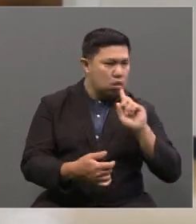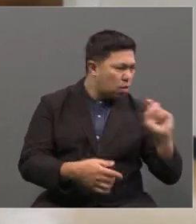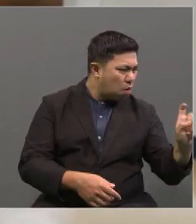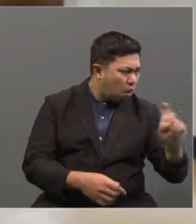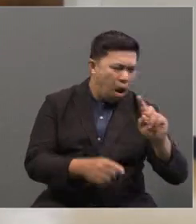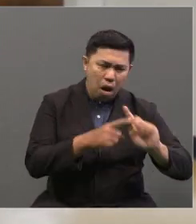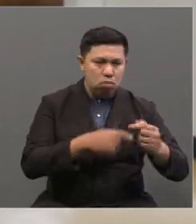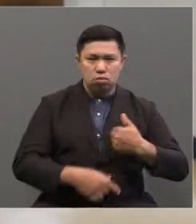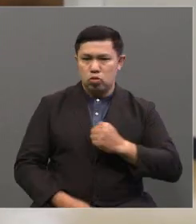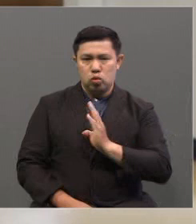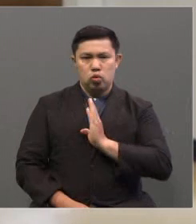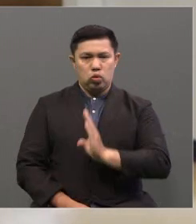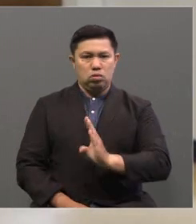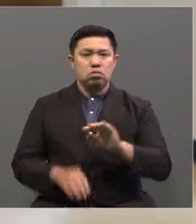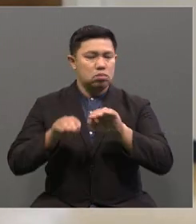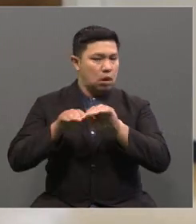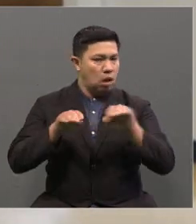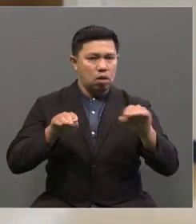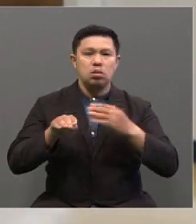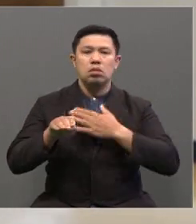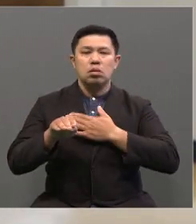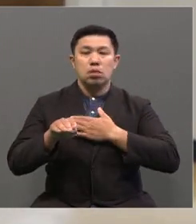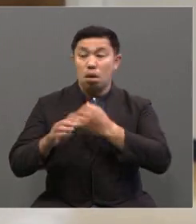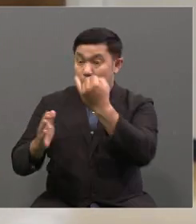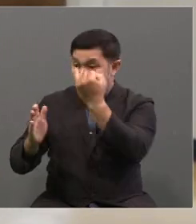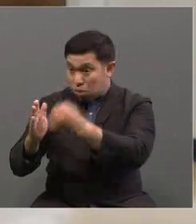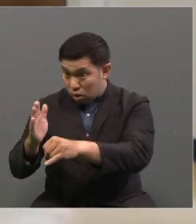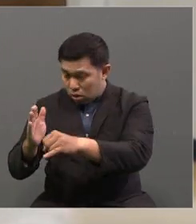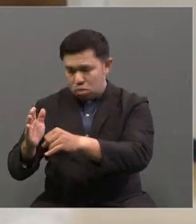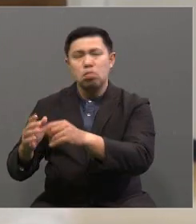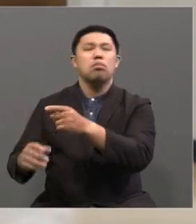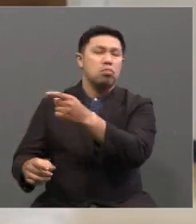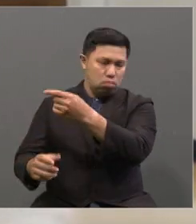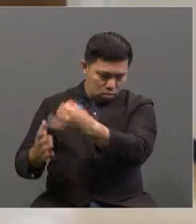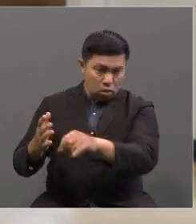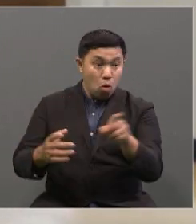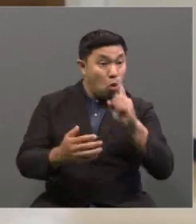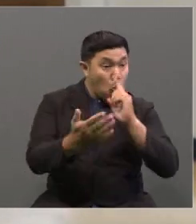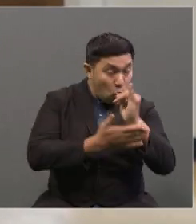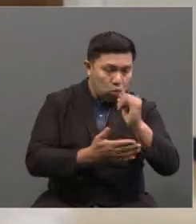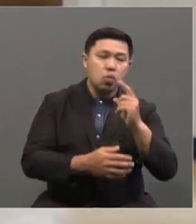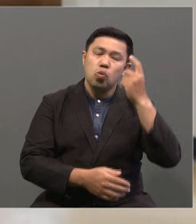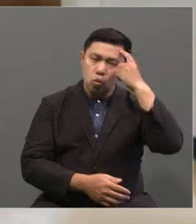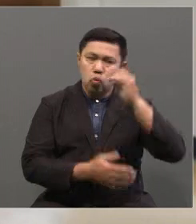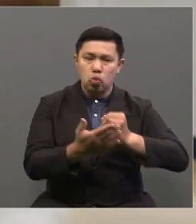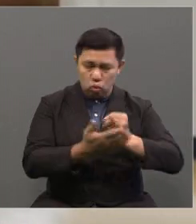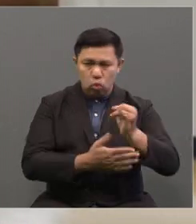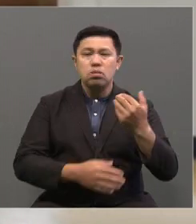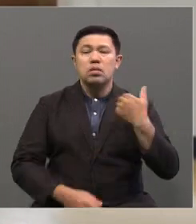ซื่อสัตย์สุจริตและหลักมาตรฐานนะครับใครผิดต้องผิดใครถูกต้องถูกนะฮะเพราะนั้นวันนี้เนี่ย